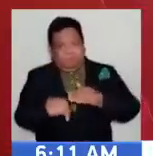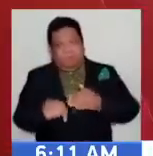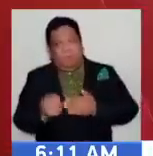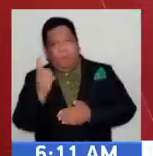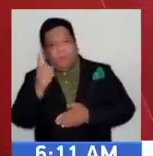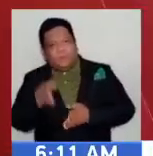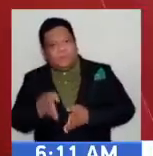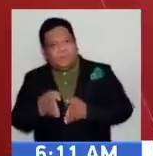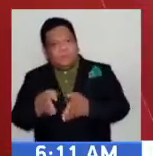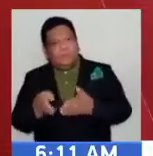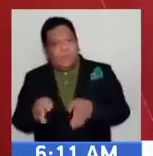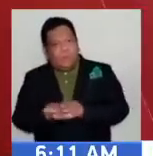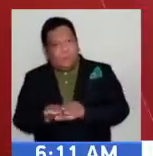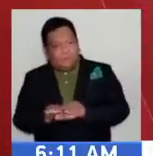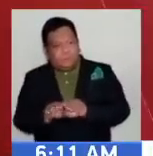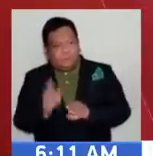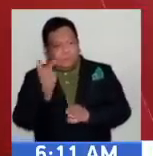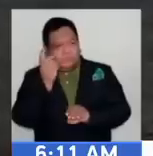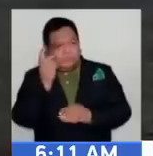Darlene!